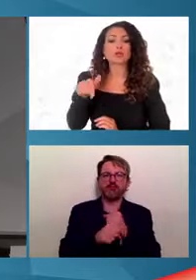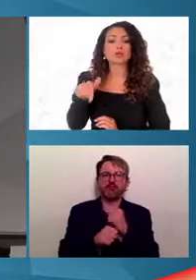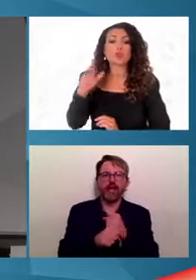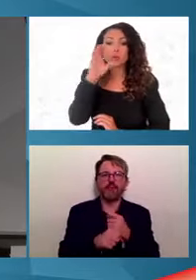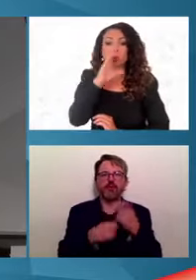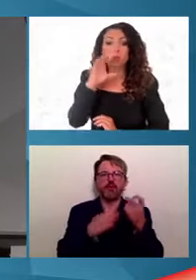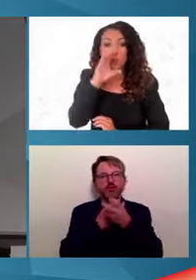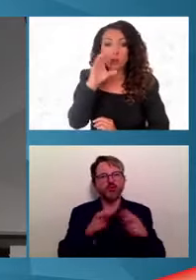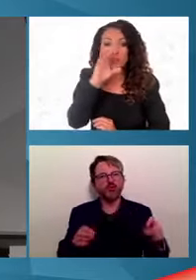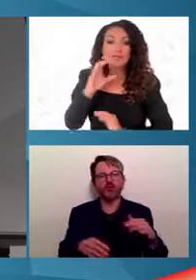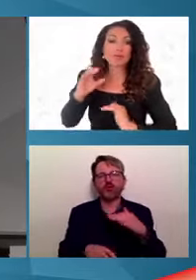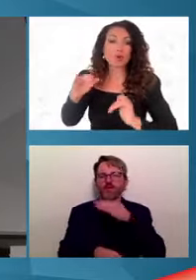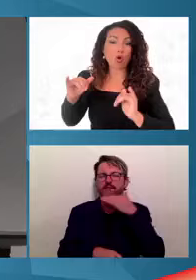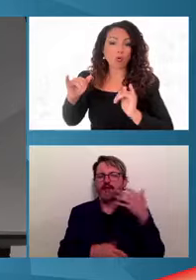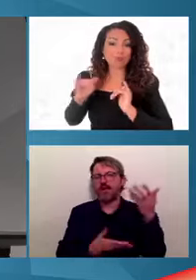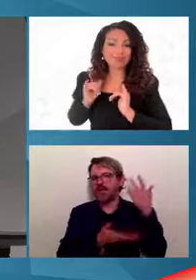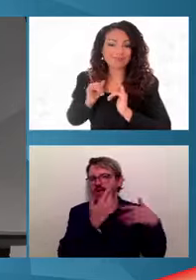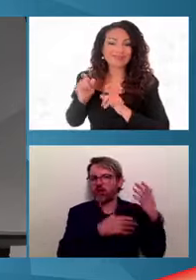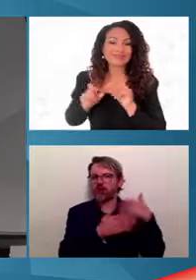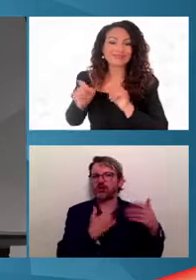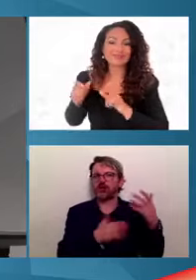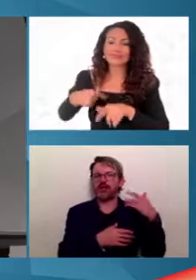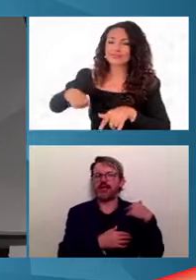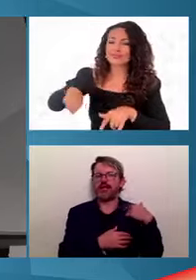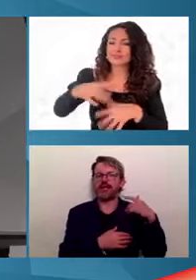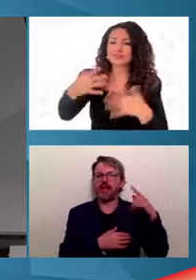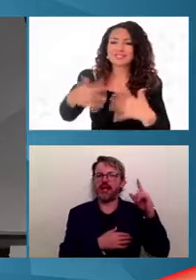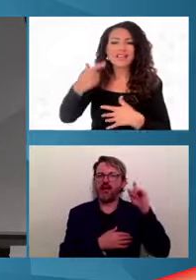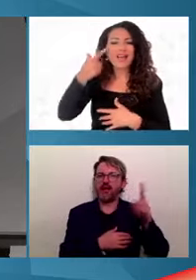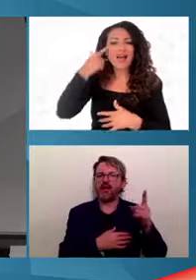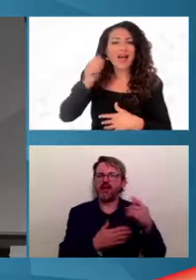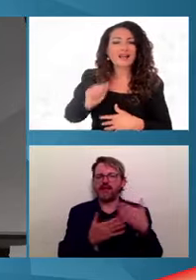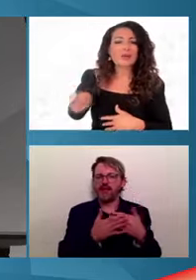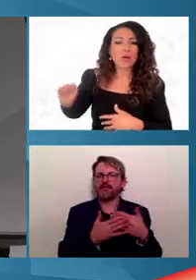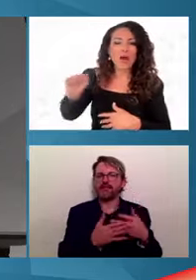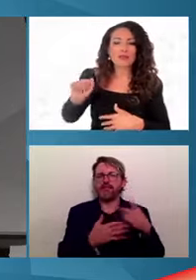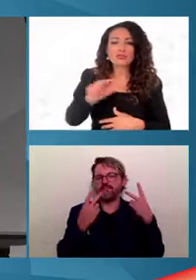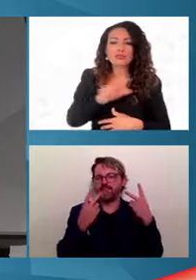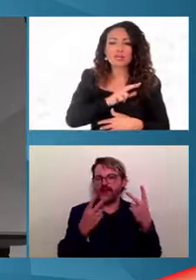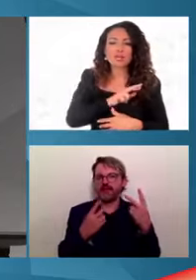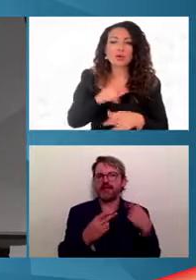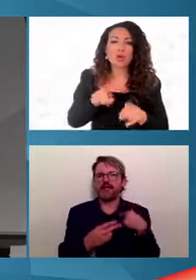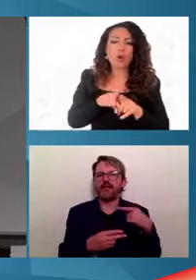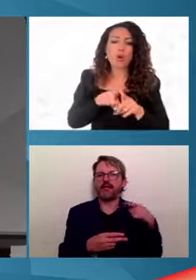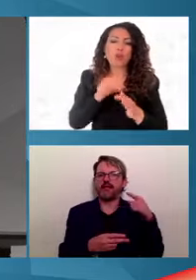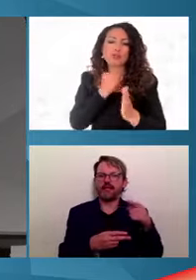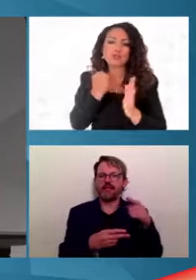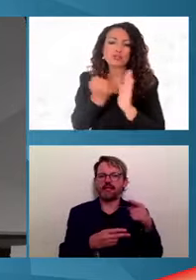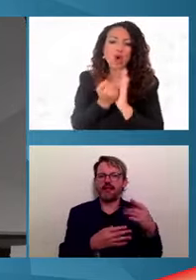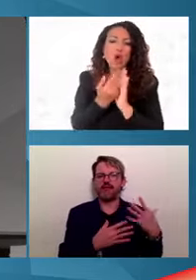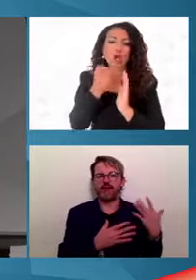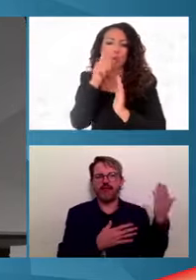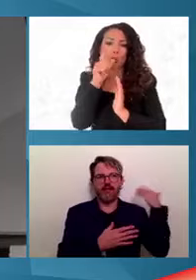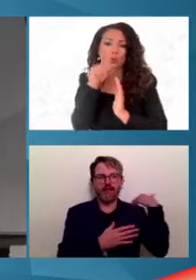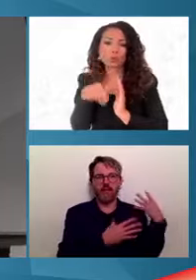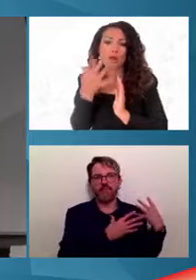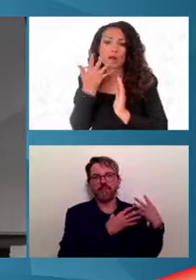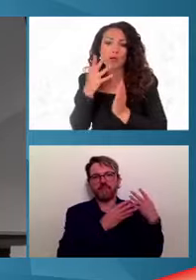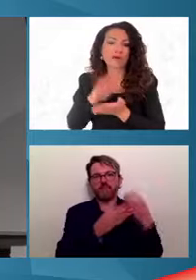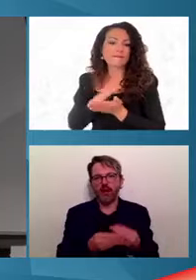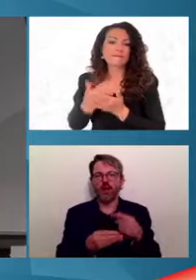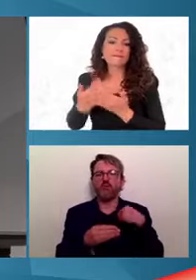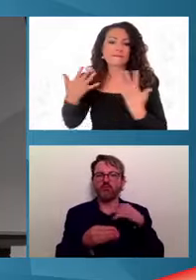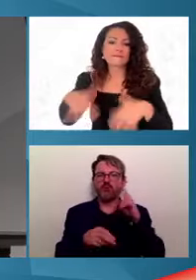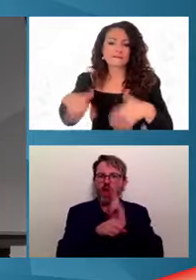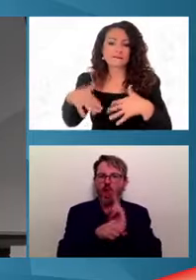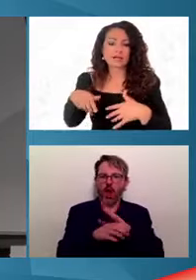dobbiamo valorizzarle sempre più e dobbiamo custodire questo nostro patrimonio. Con il Presidente abbiamo